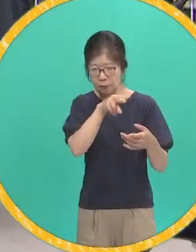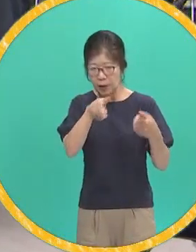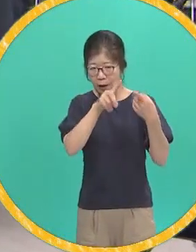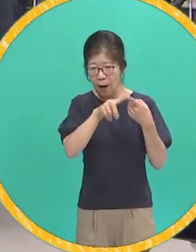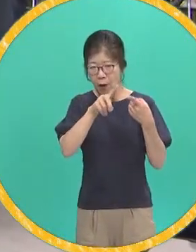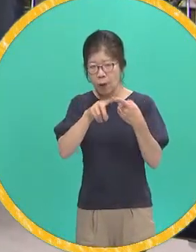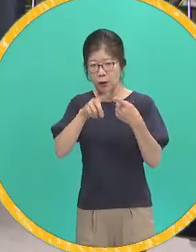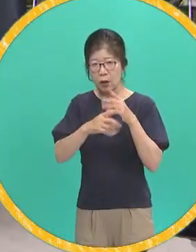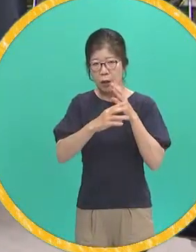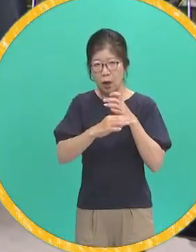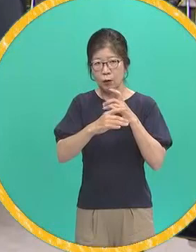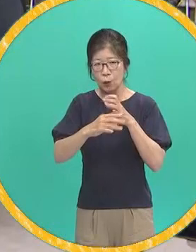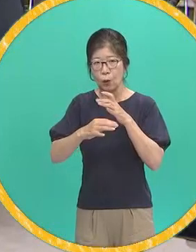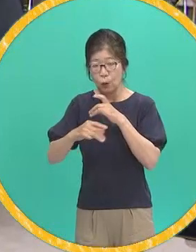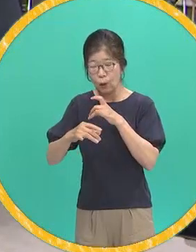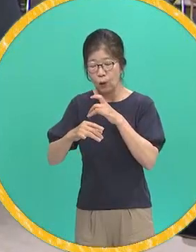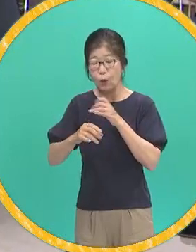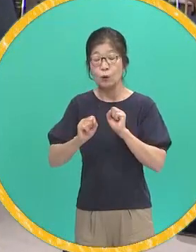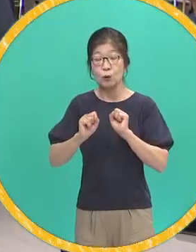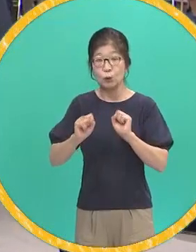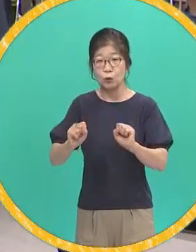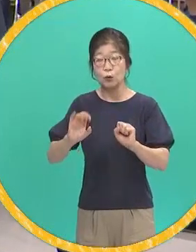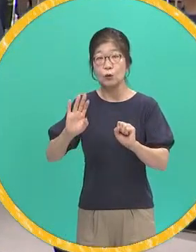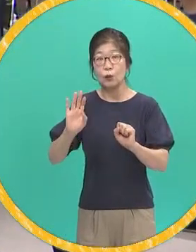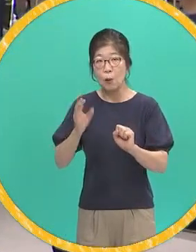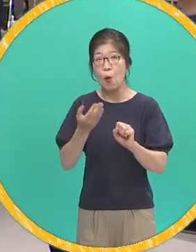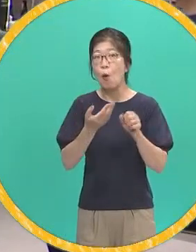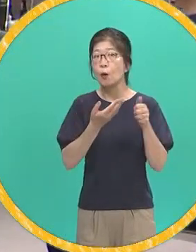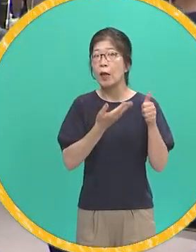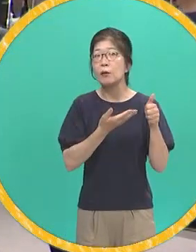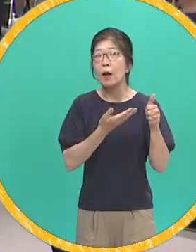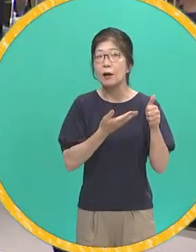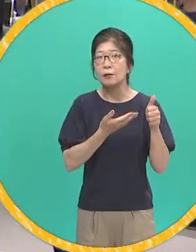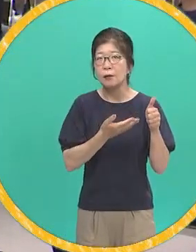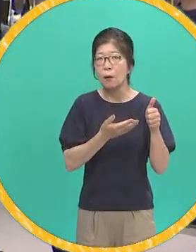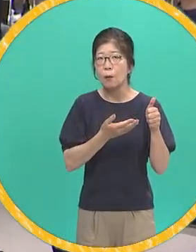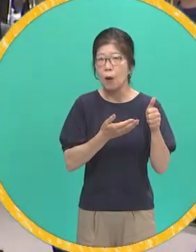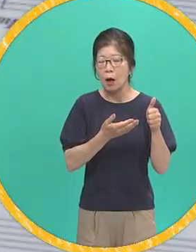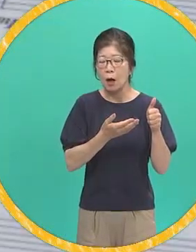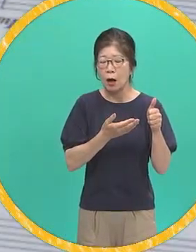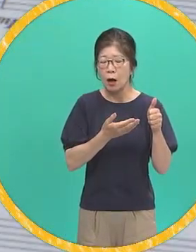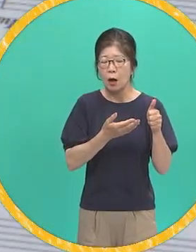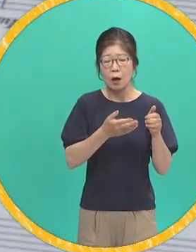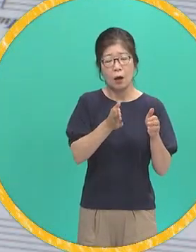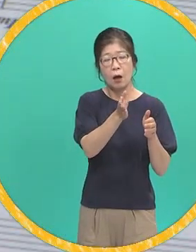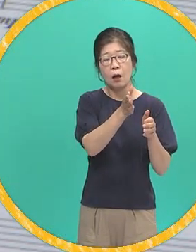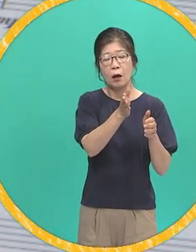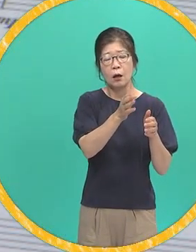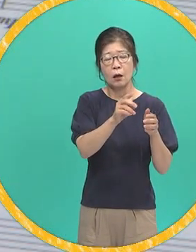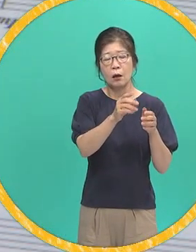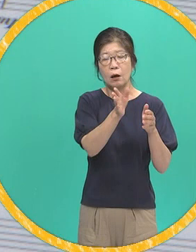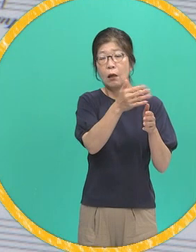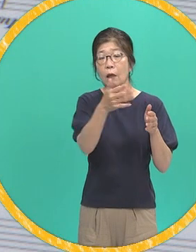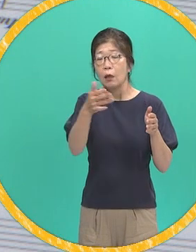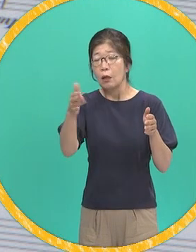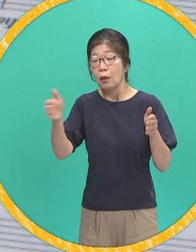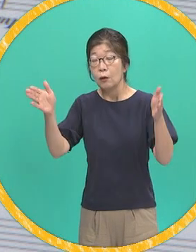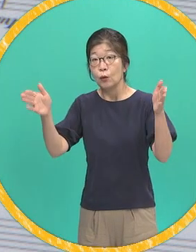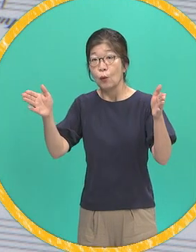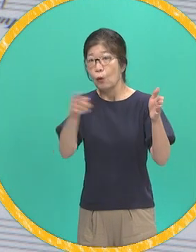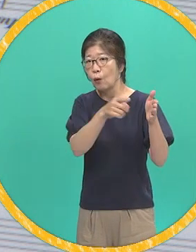も立花さんはそれをですねアドリブと言いまして音符が書いていないのを